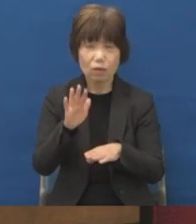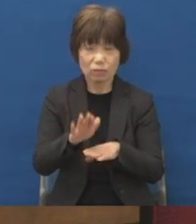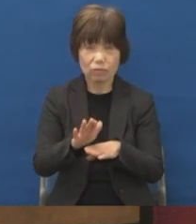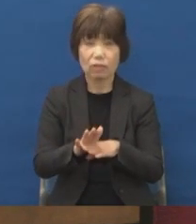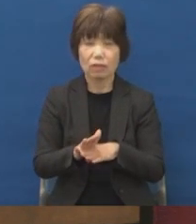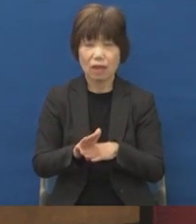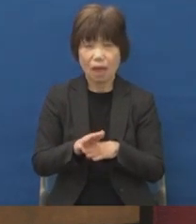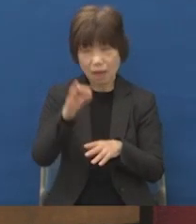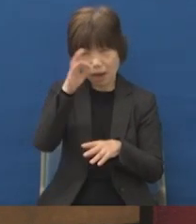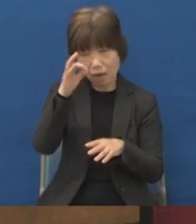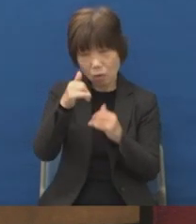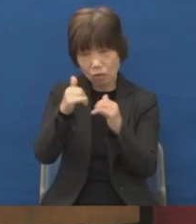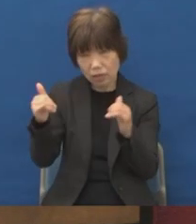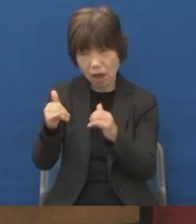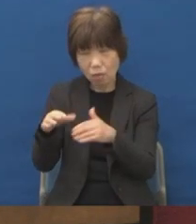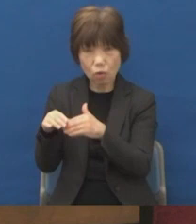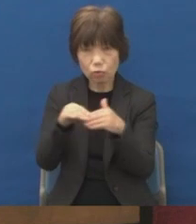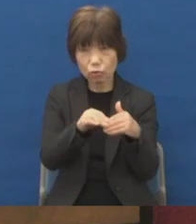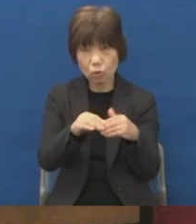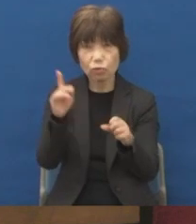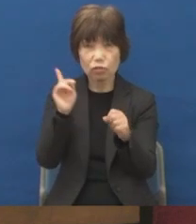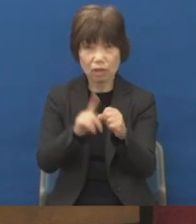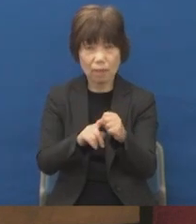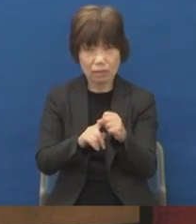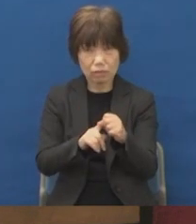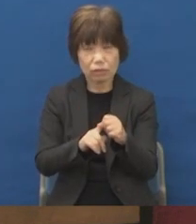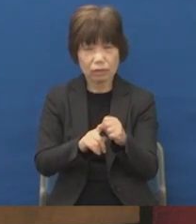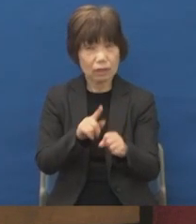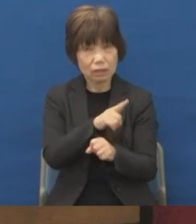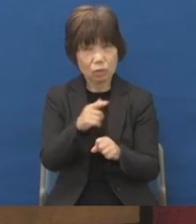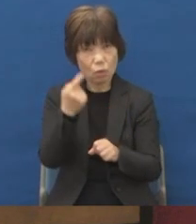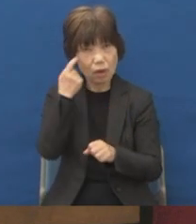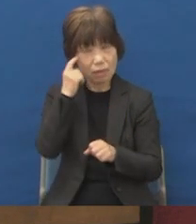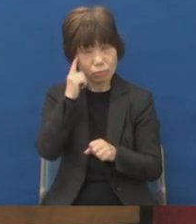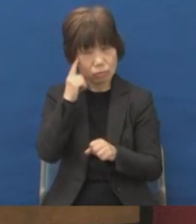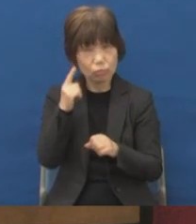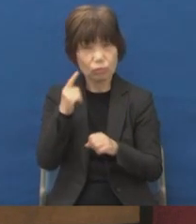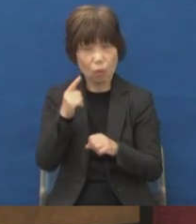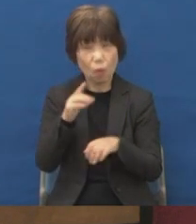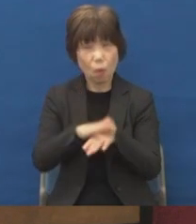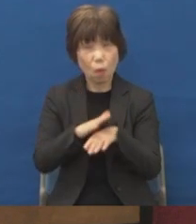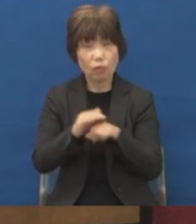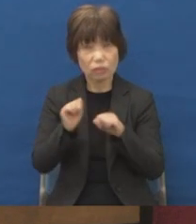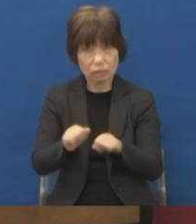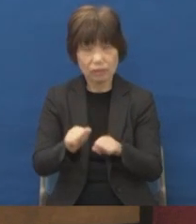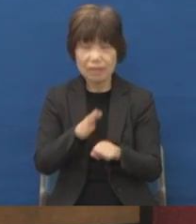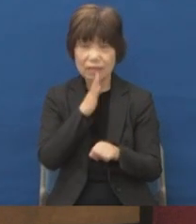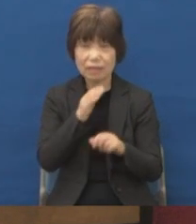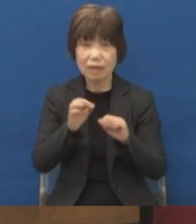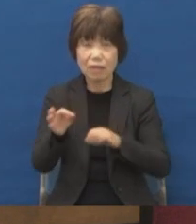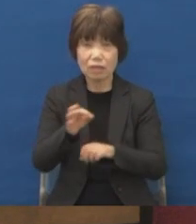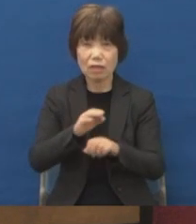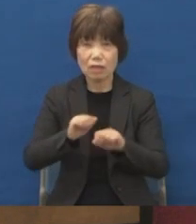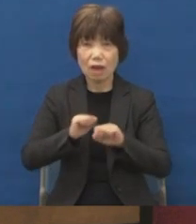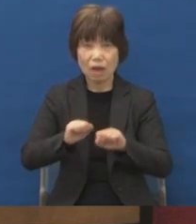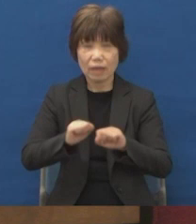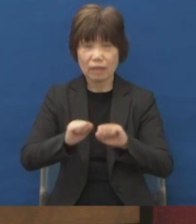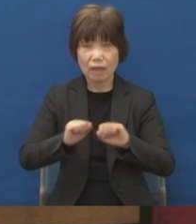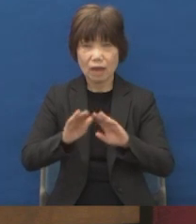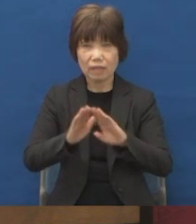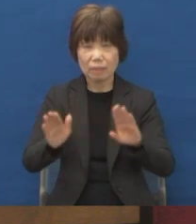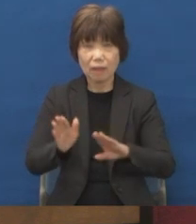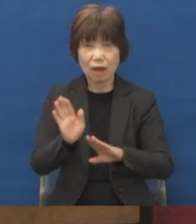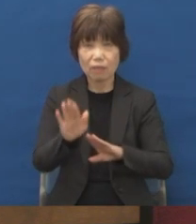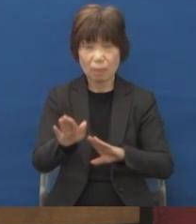導するため、視認性を高める策などを検討すること、実際に運用して以降も、市民の方と観光客の